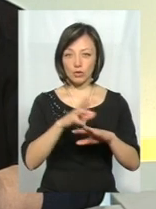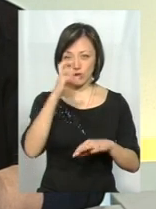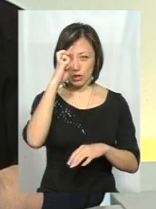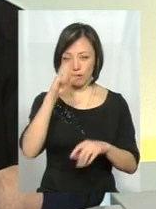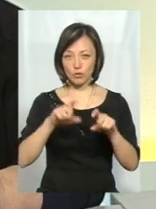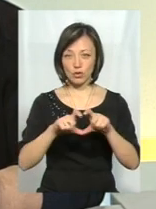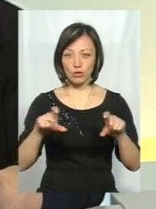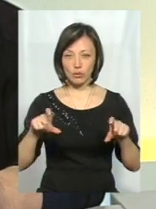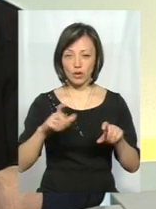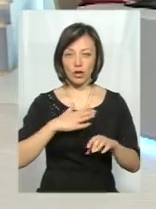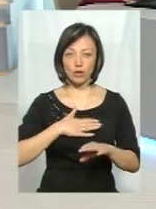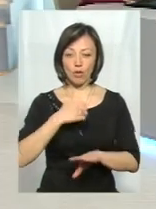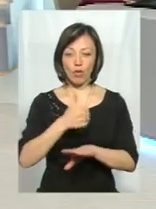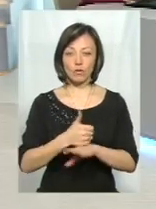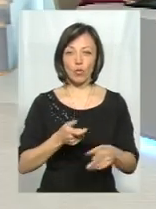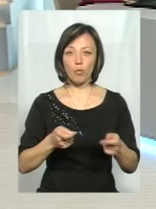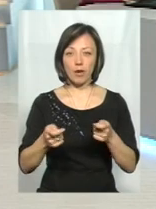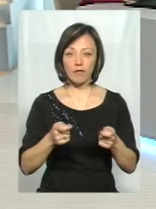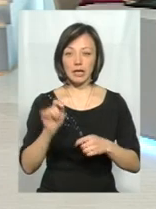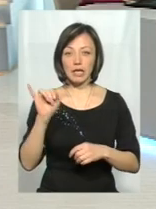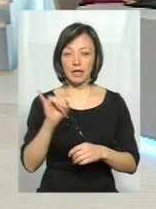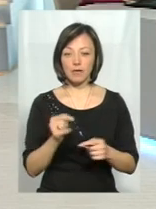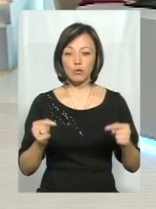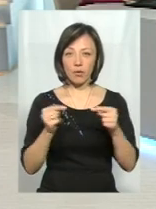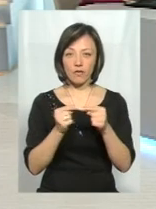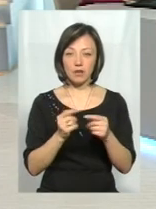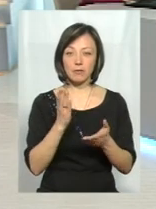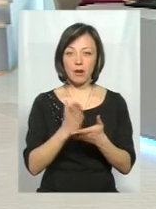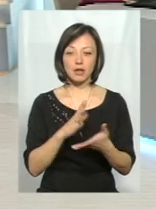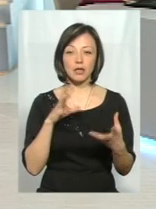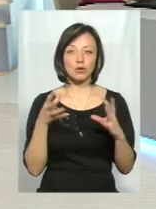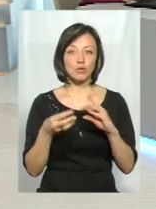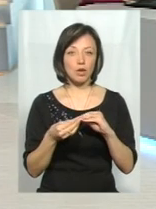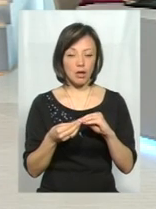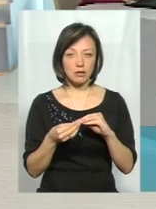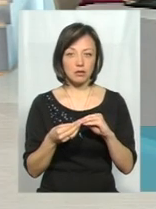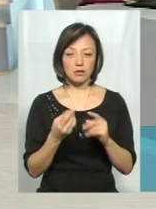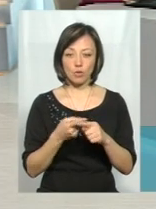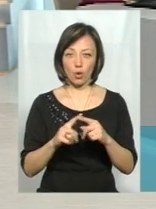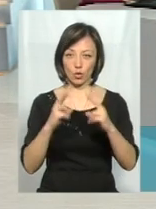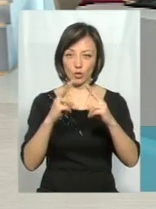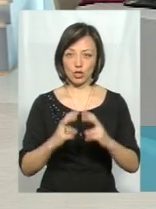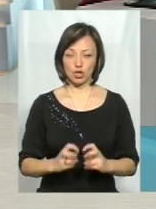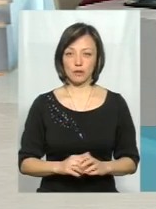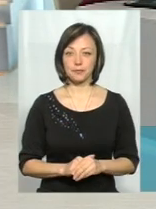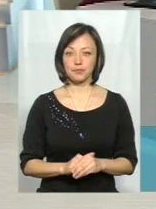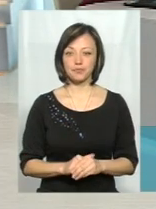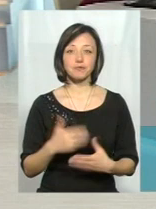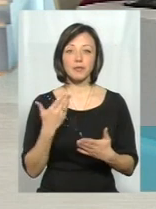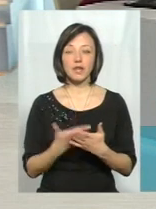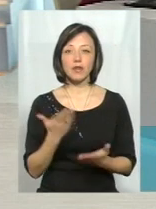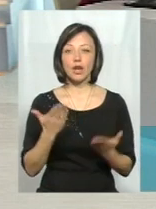державної установи, головного управління. От. І, відповідно, ми будемо мати результат даного дослідження. Угу. От якщо